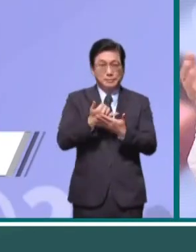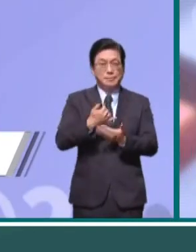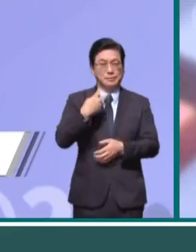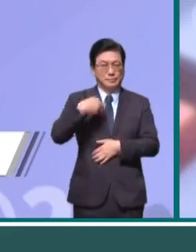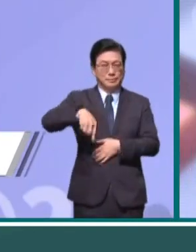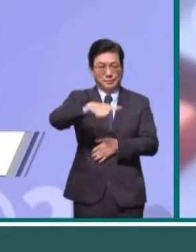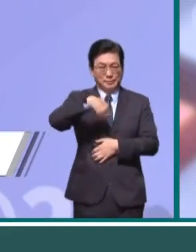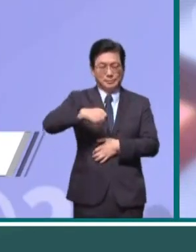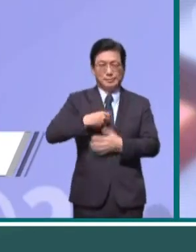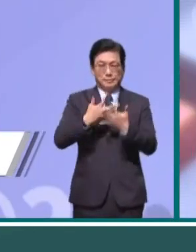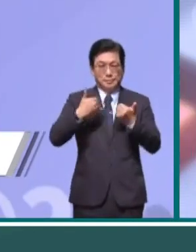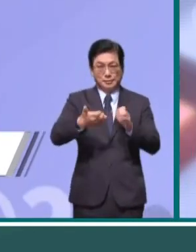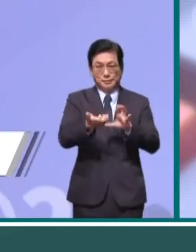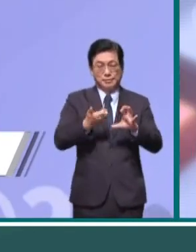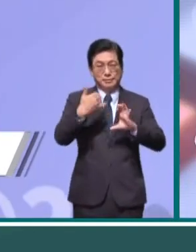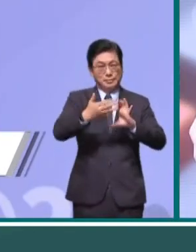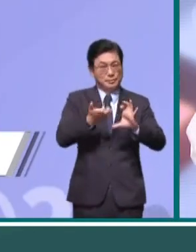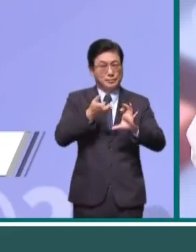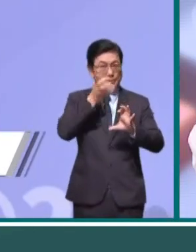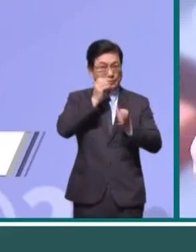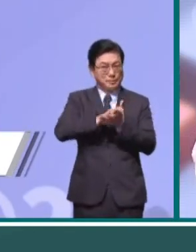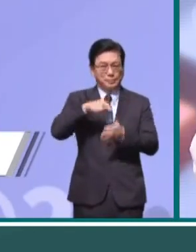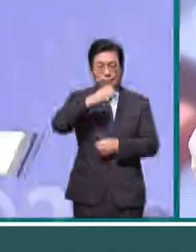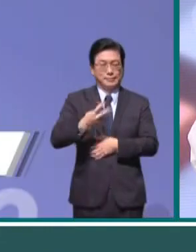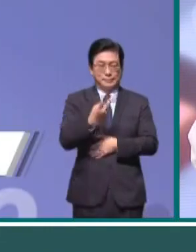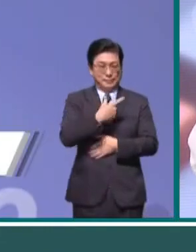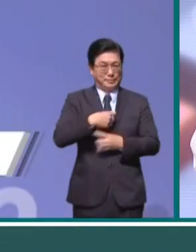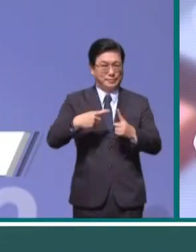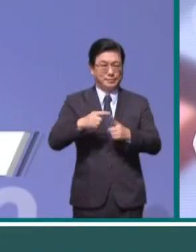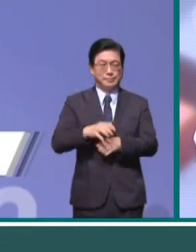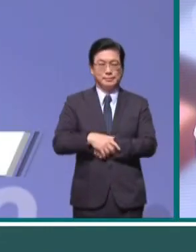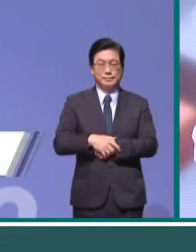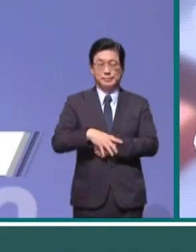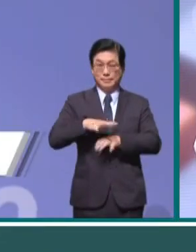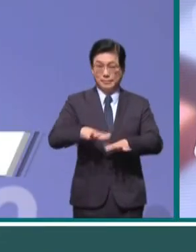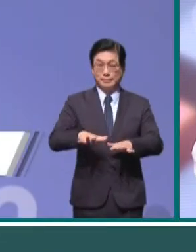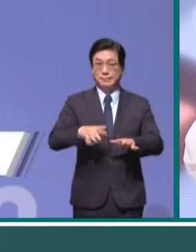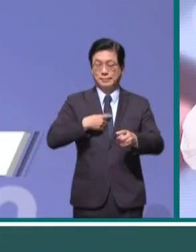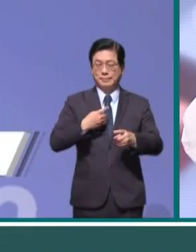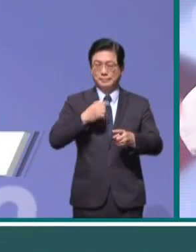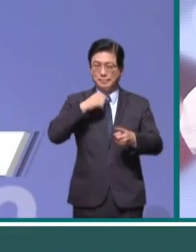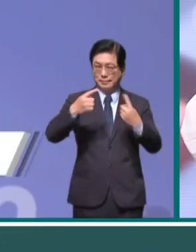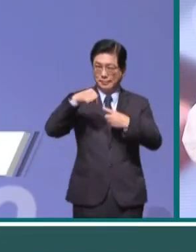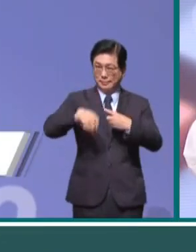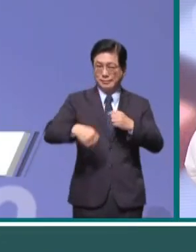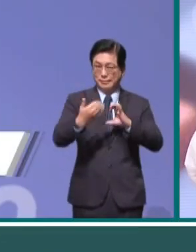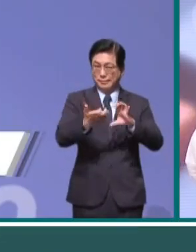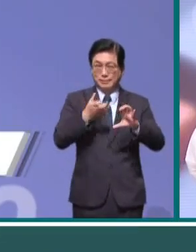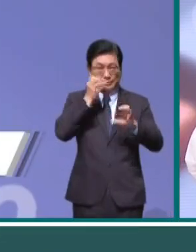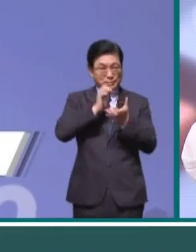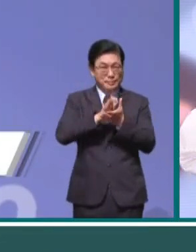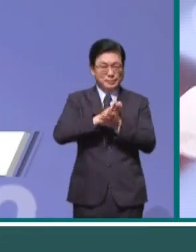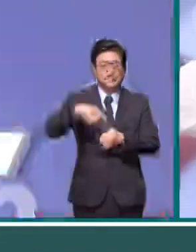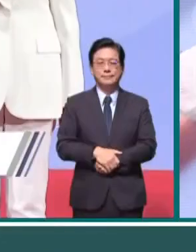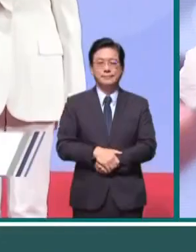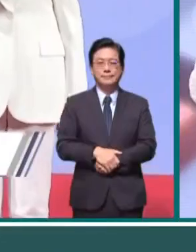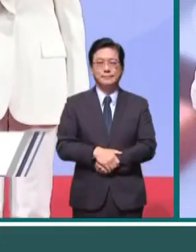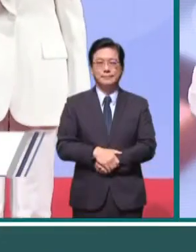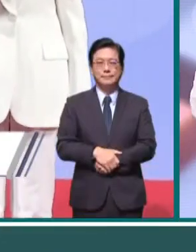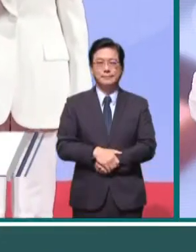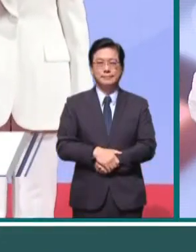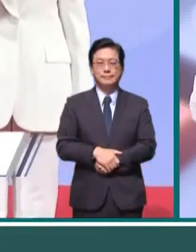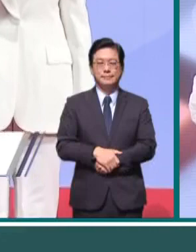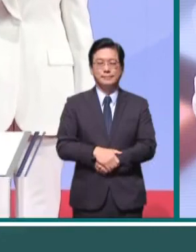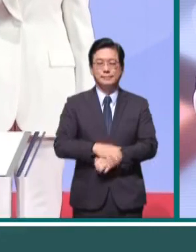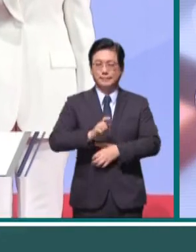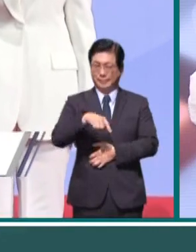骂西骂，或者是一个被搞的，或者是一个有同理心比较能够温暖的，然后把自己缩到最小把市民放